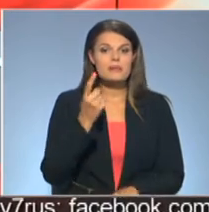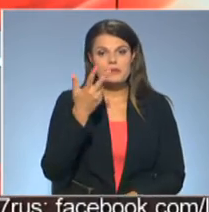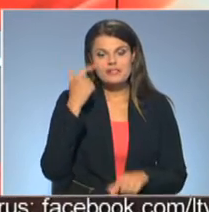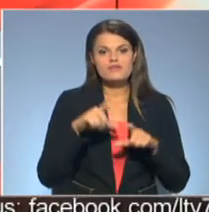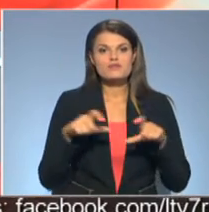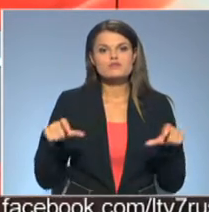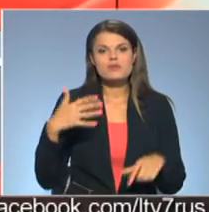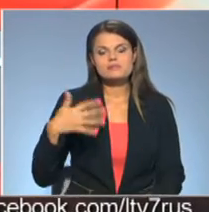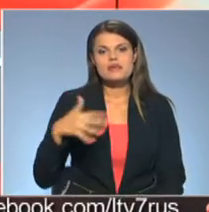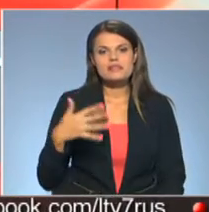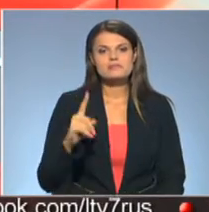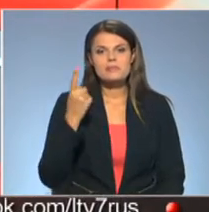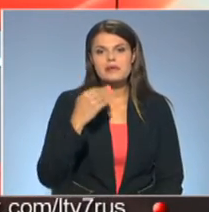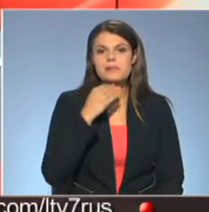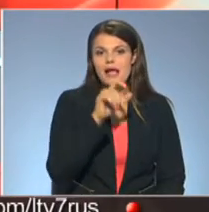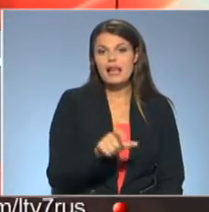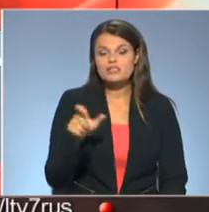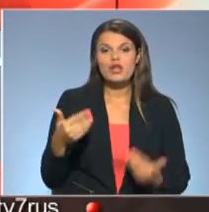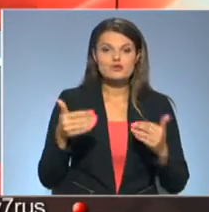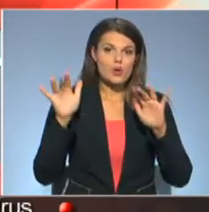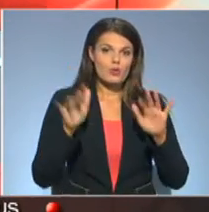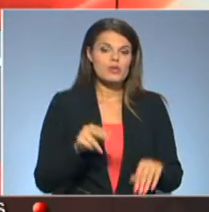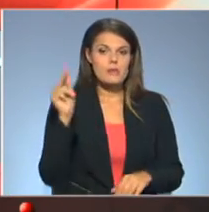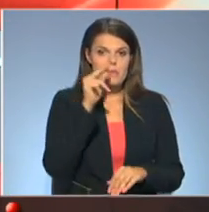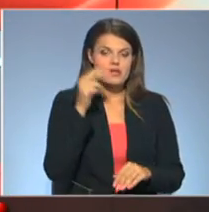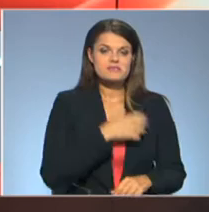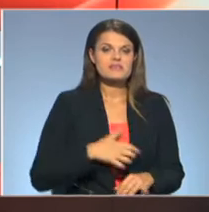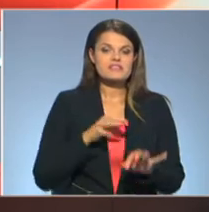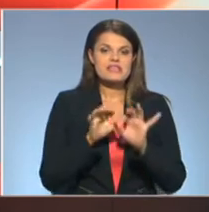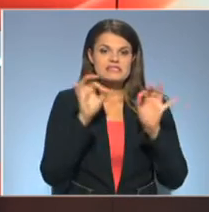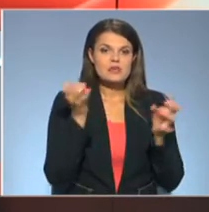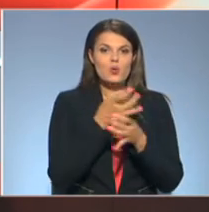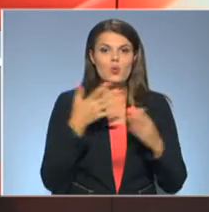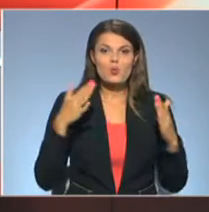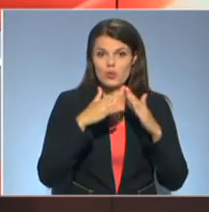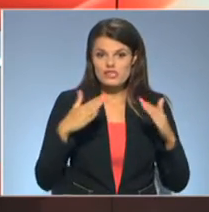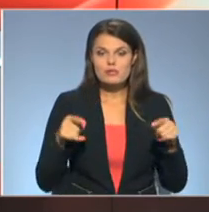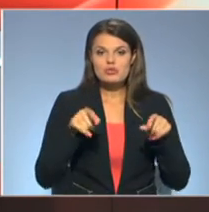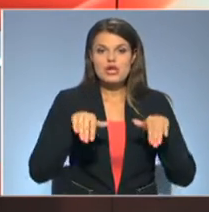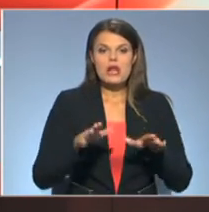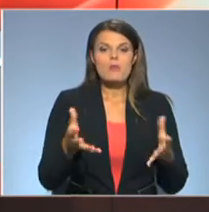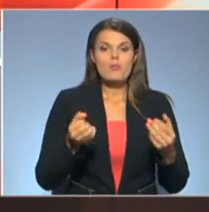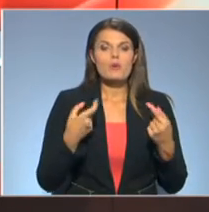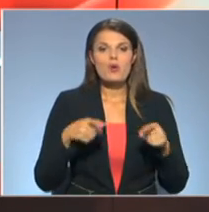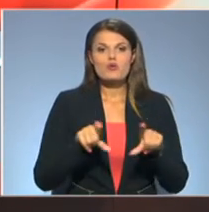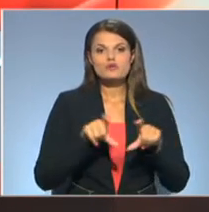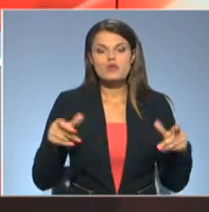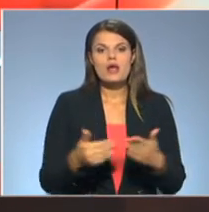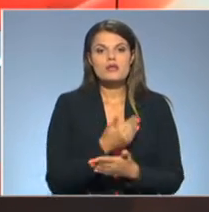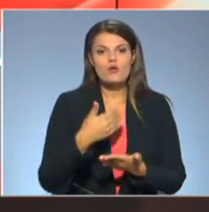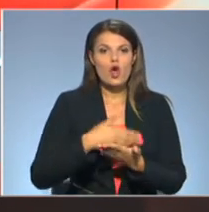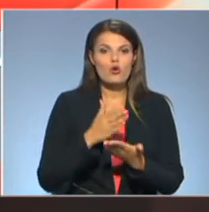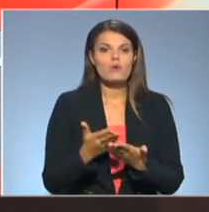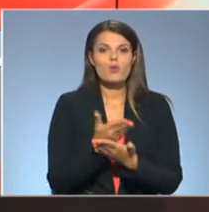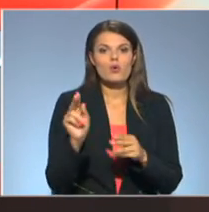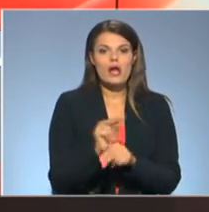Salaspils pirmās vidusskolas 50 pirmklasniekiem šoruden mācības nāksies sākt kultūras namā. Šāds lēmums pieņemts, jo skolas jaunajā korpusā,